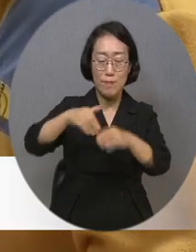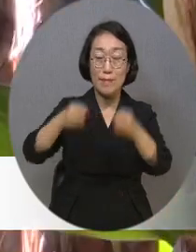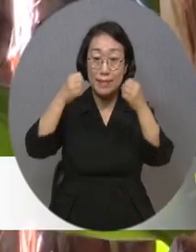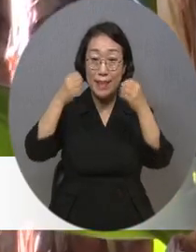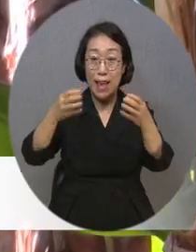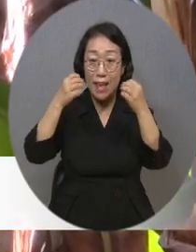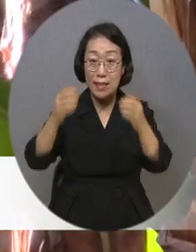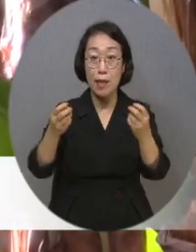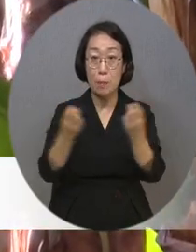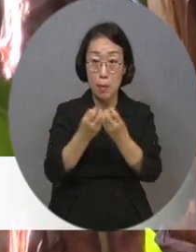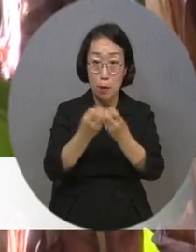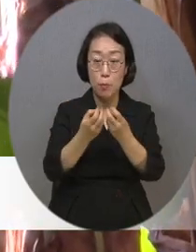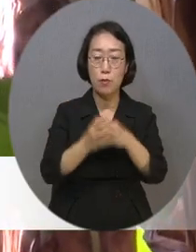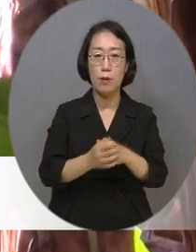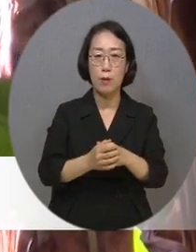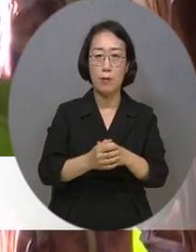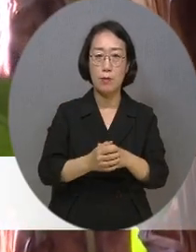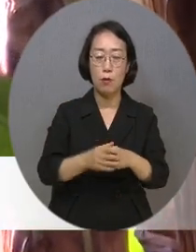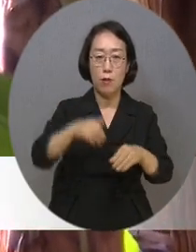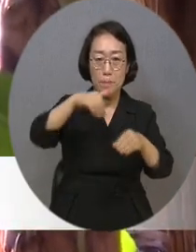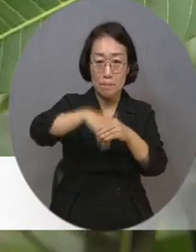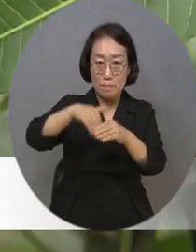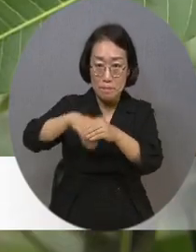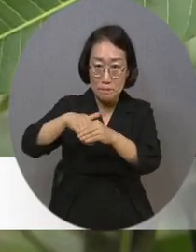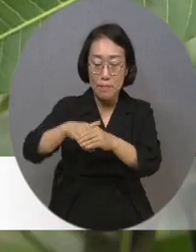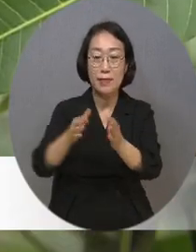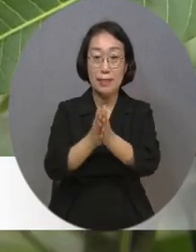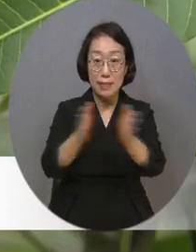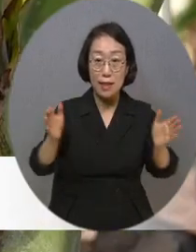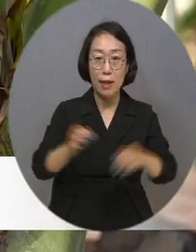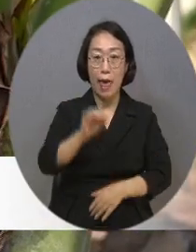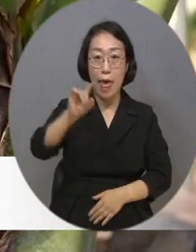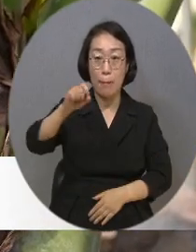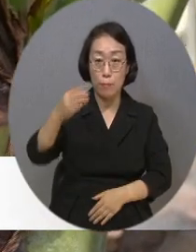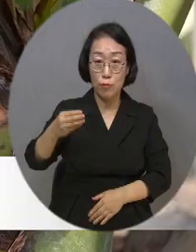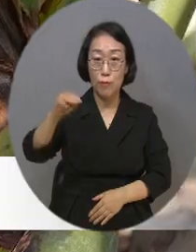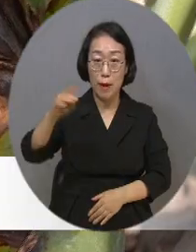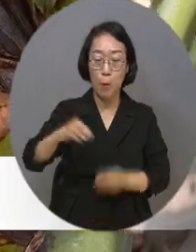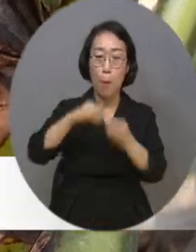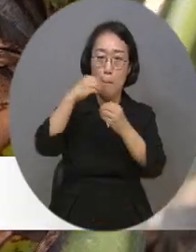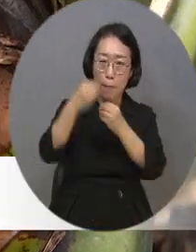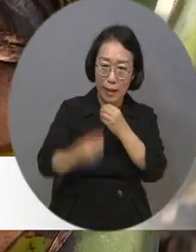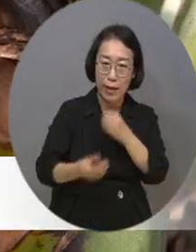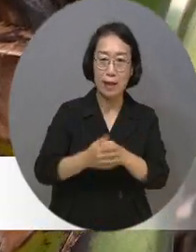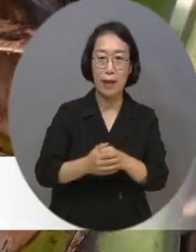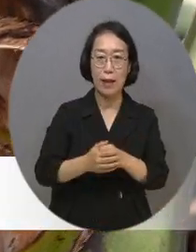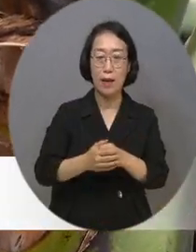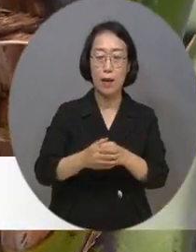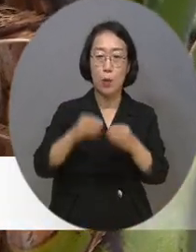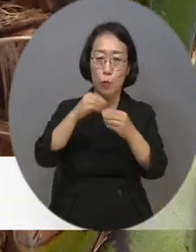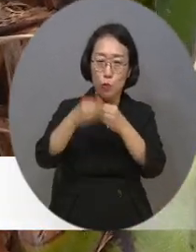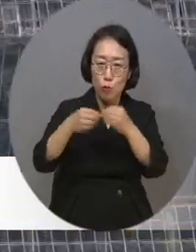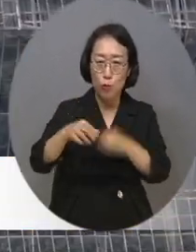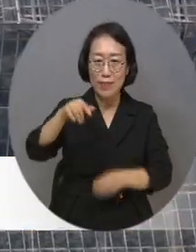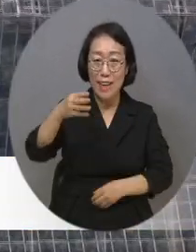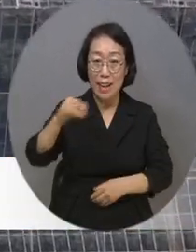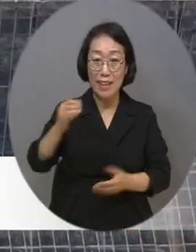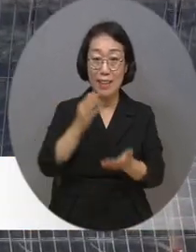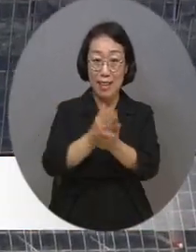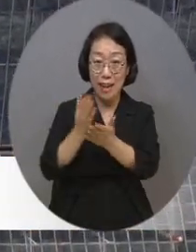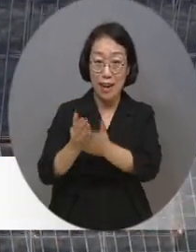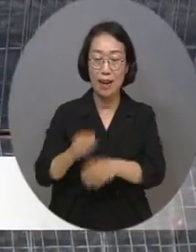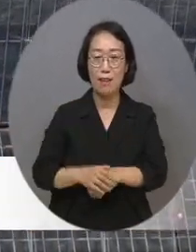위해 아열대 작목 육성에 뛰어들었고, 애플망고, 바나나, 망감류, 체리 등